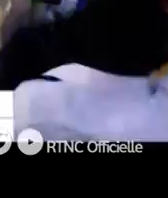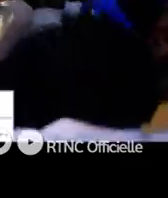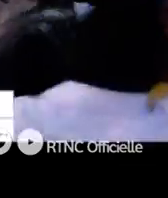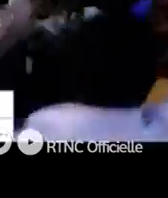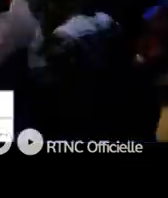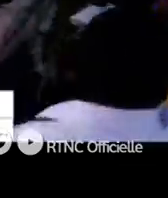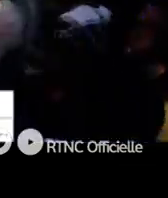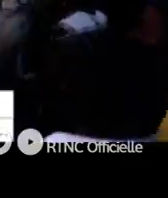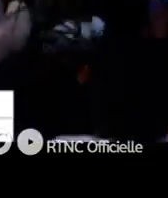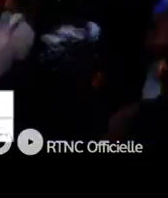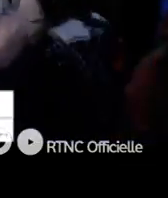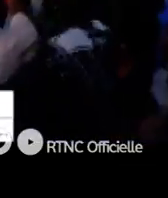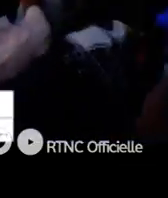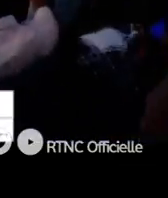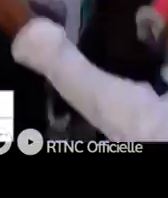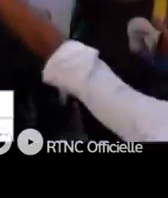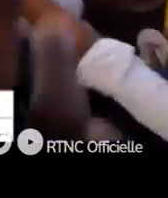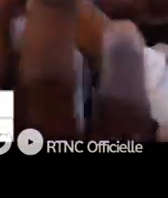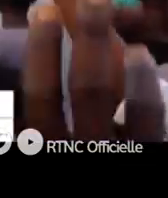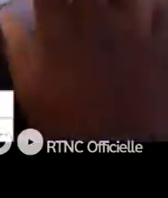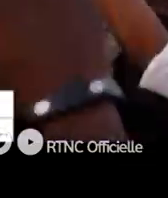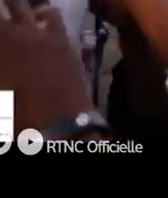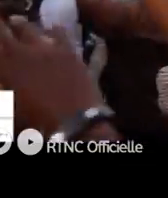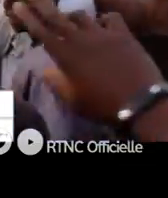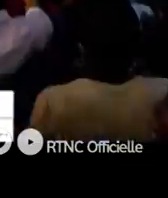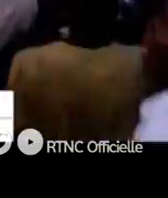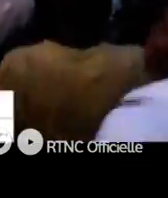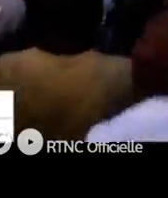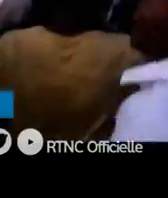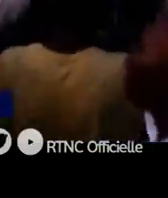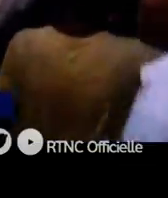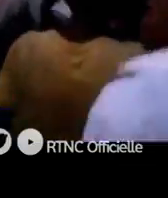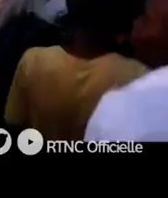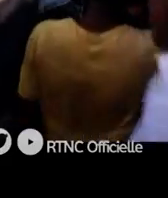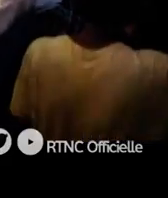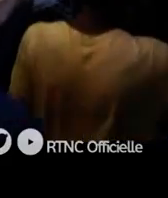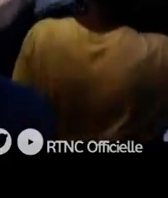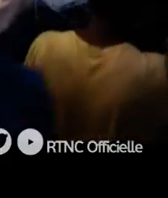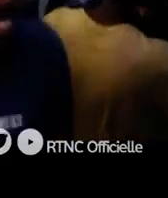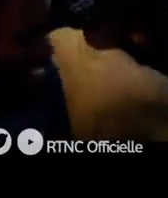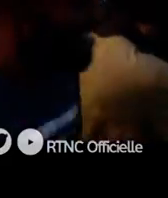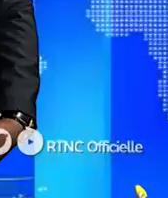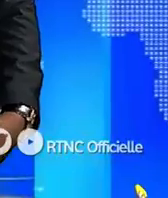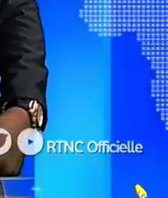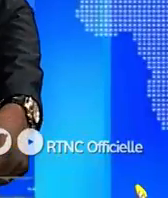à l'honneur du fils politique et biologique d'Étienne Tshisekedi Lumumba.